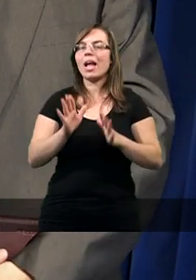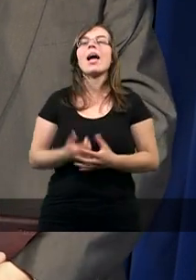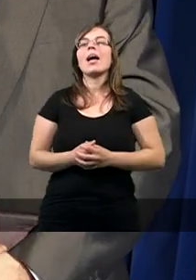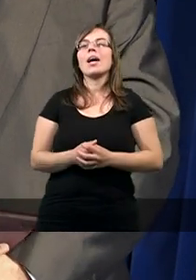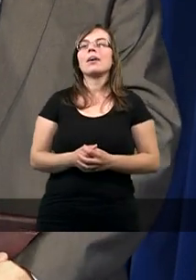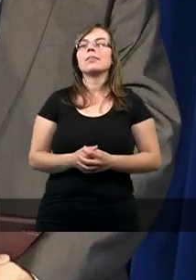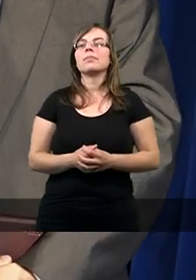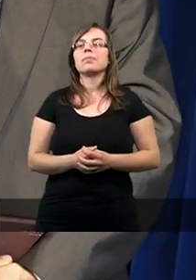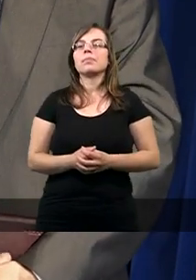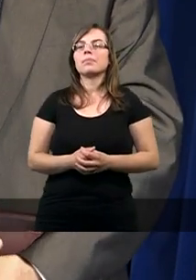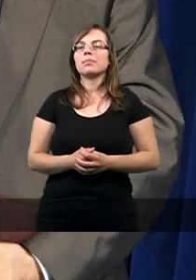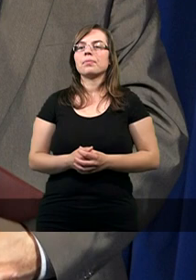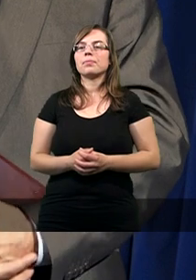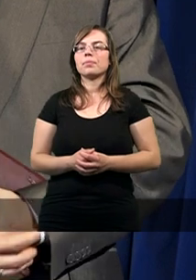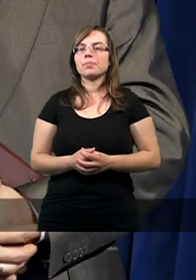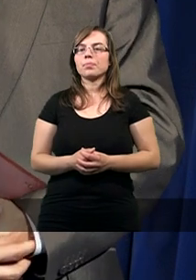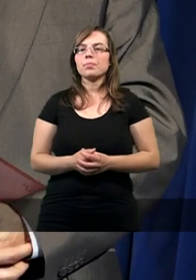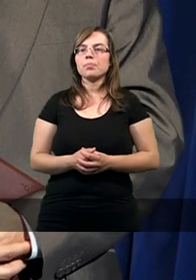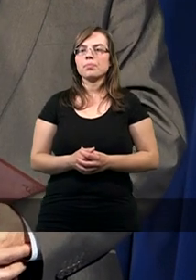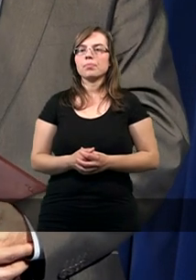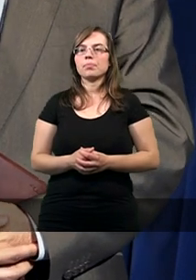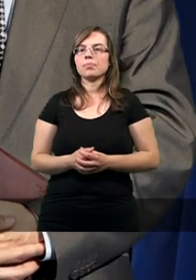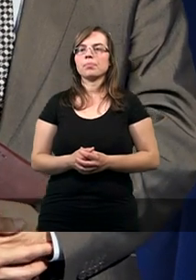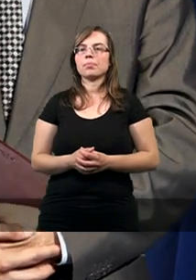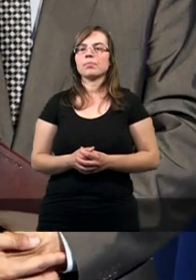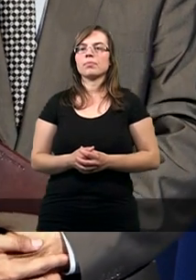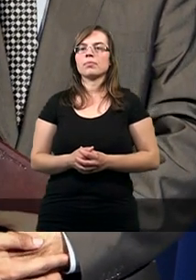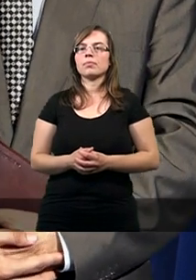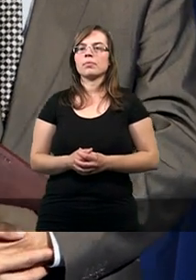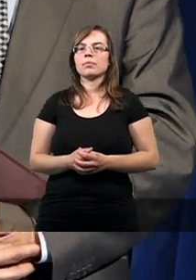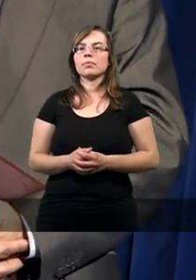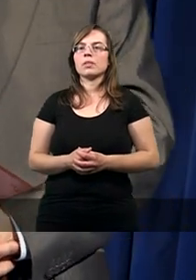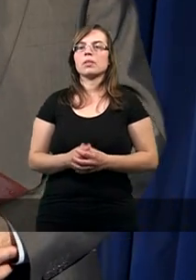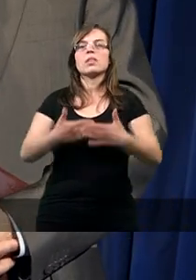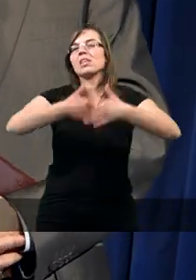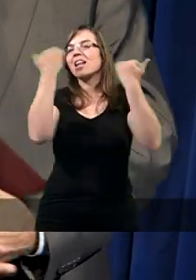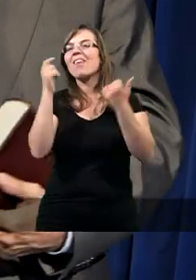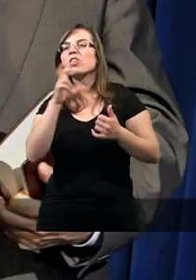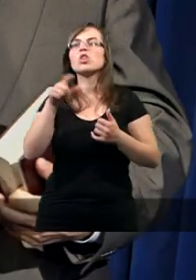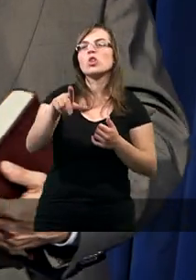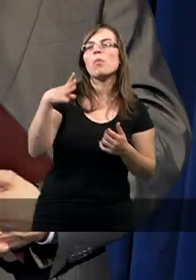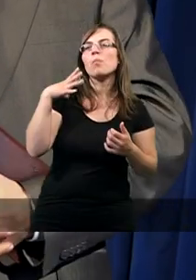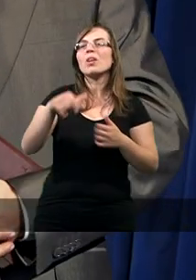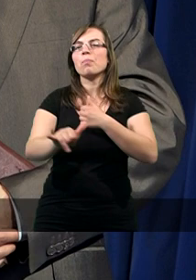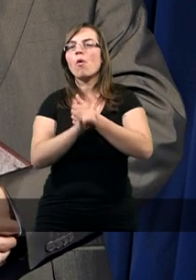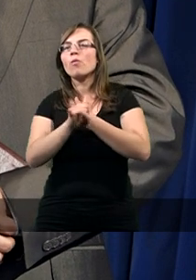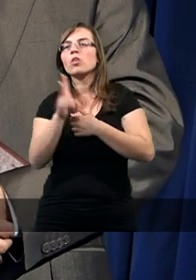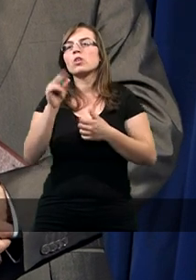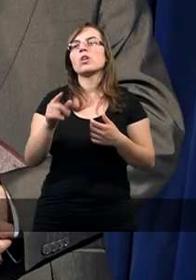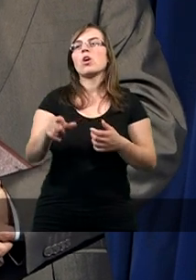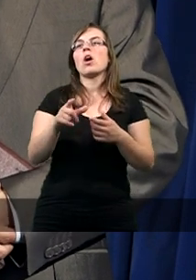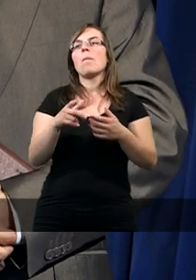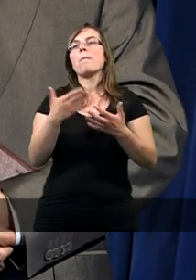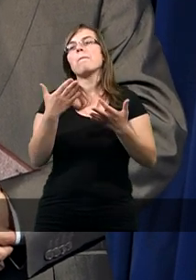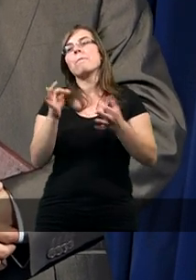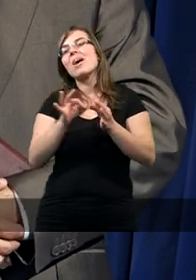I don't know whether their pastor had retired or moved on to take another assignment in another church. Nie wiem, czy było to z tego powodu, że